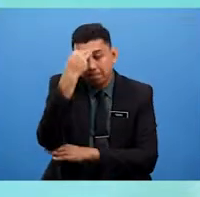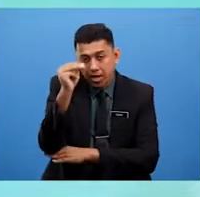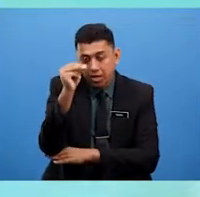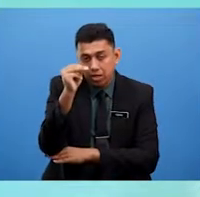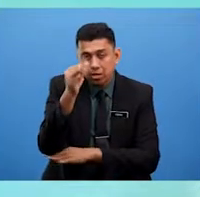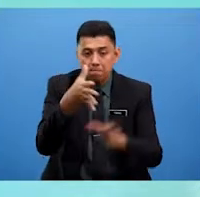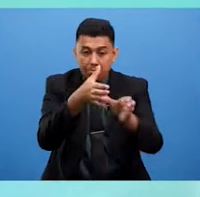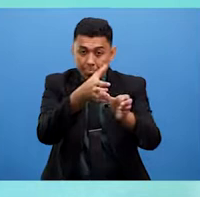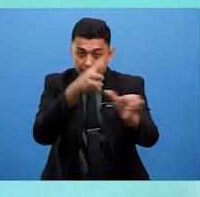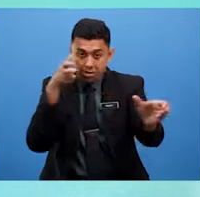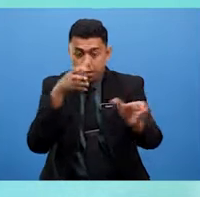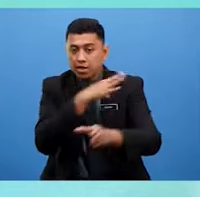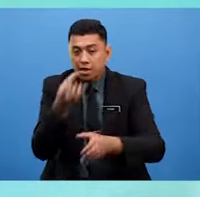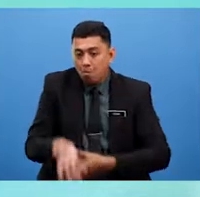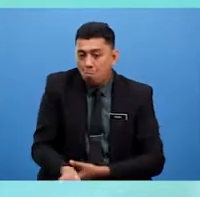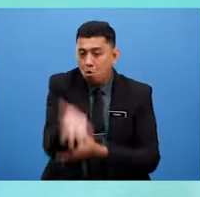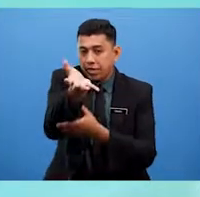sukan memanah dan bowling.